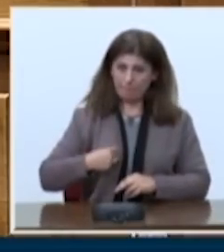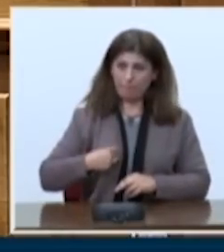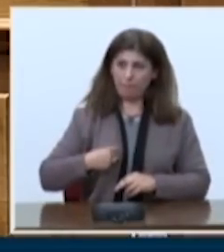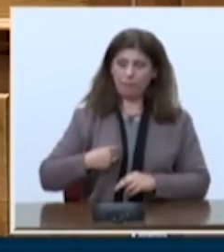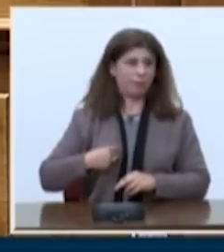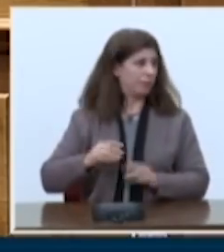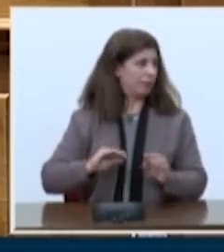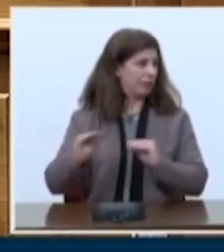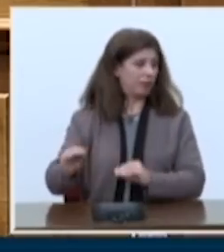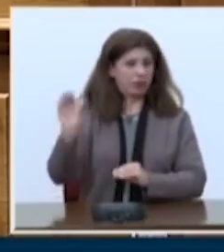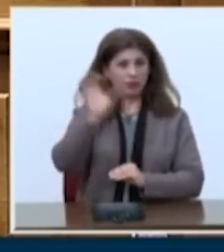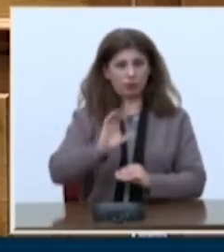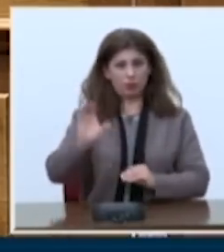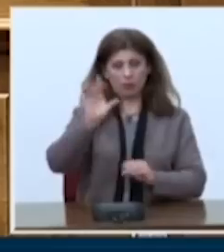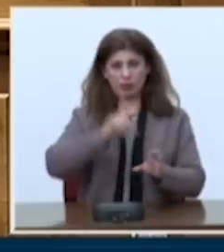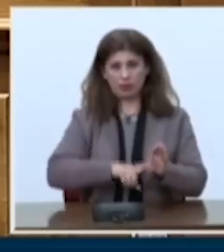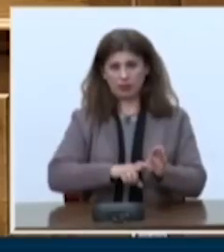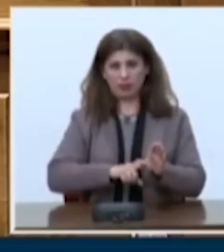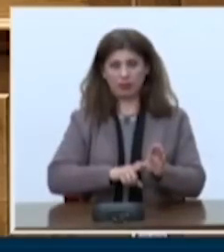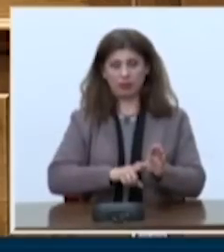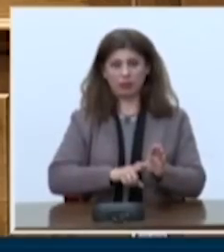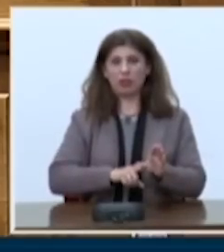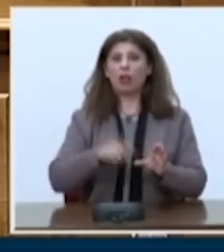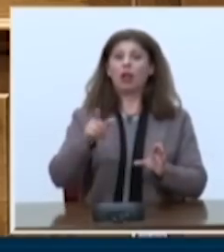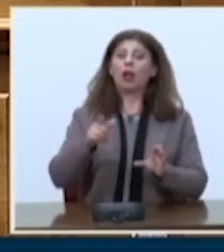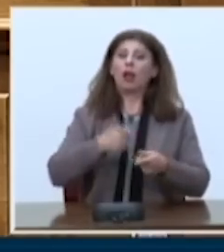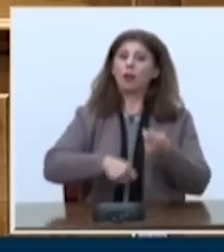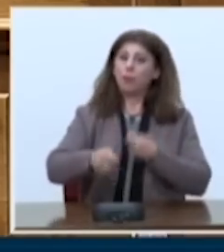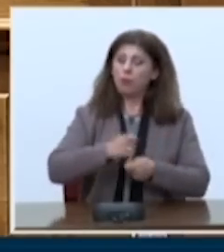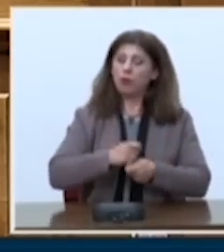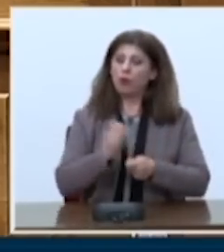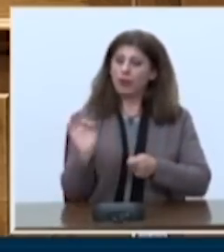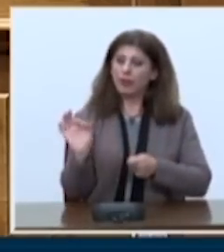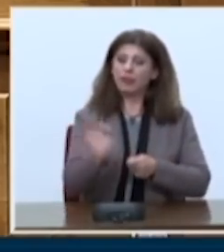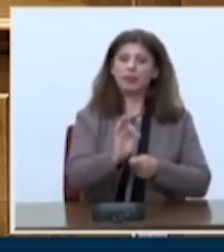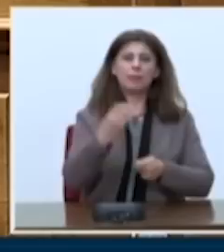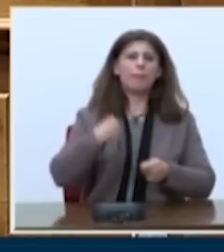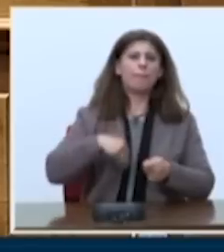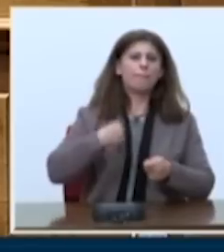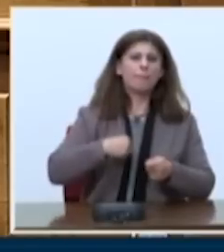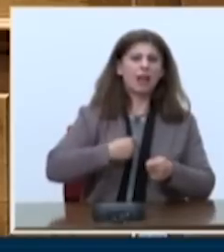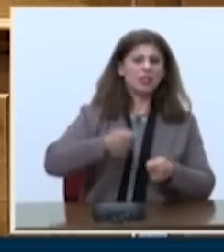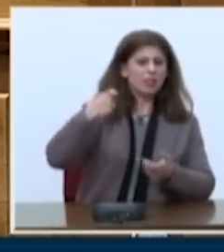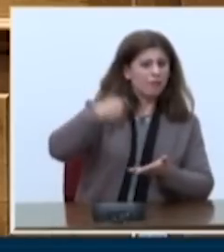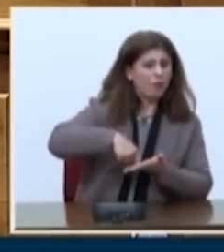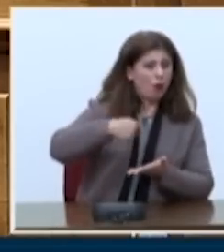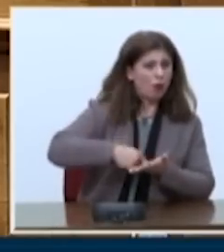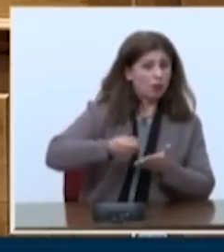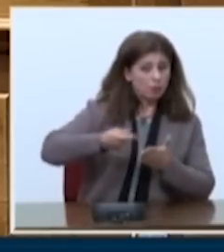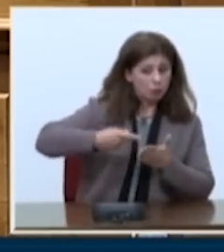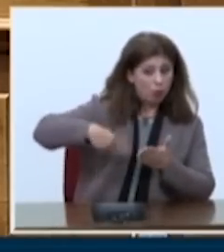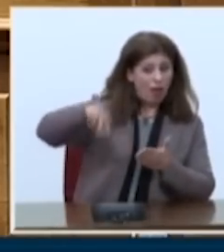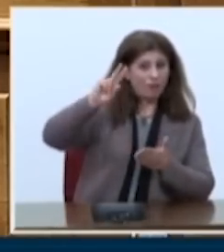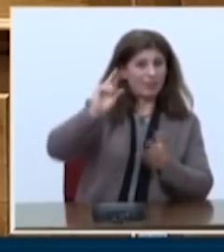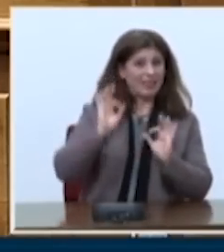Ένωσης, με την απολιγνητοποίηση, το εμπόριο ρήπων, τα πράσινα χαράτσια που αύξησαν τεχνητά την τιμή του λιγνίτη